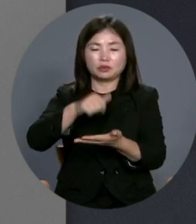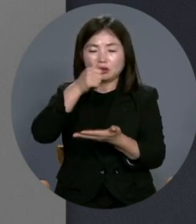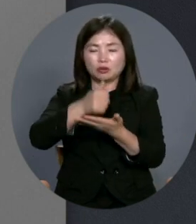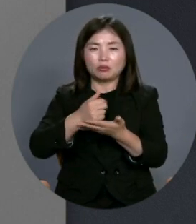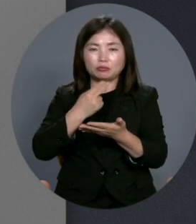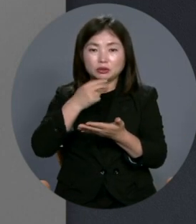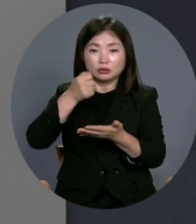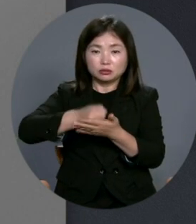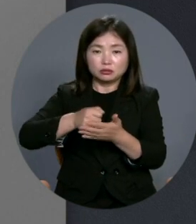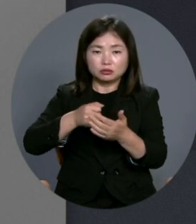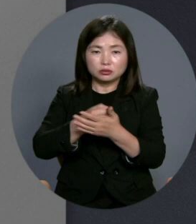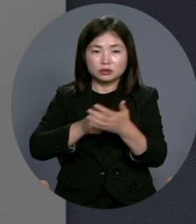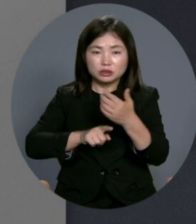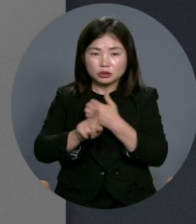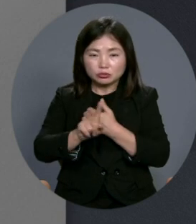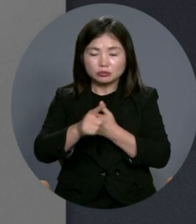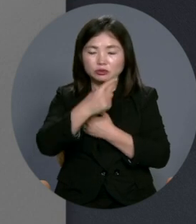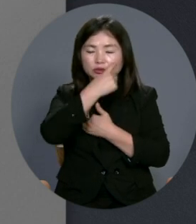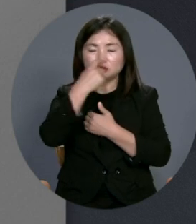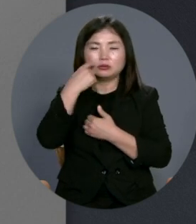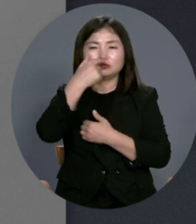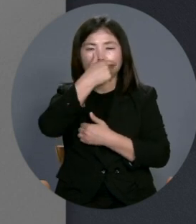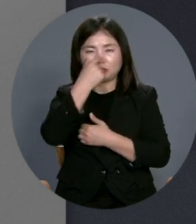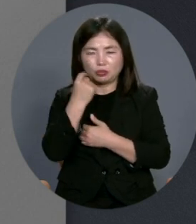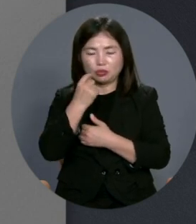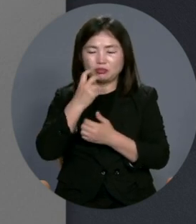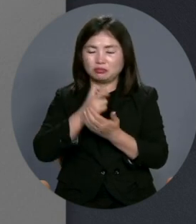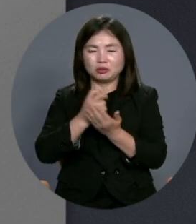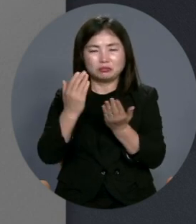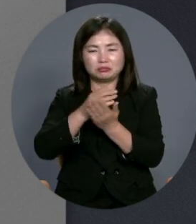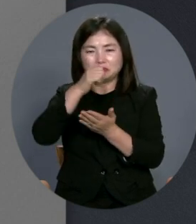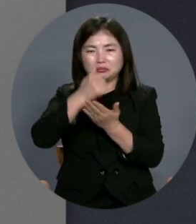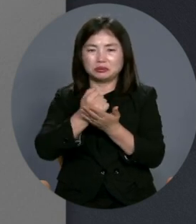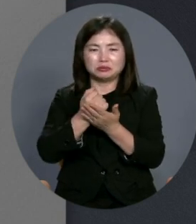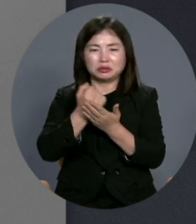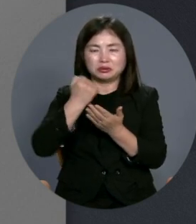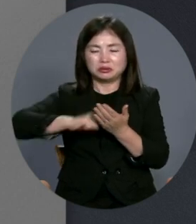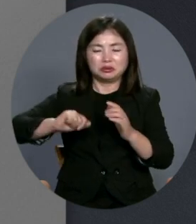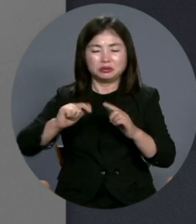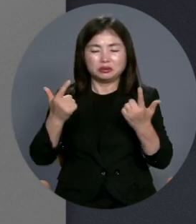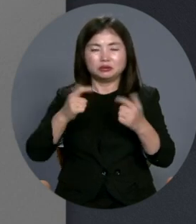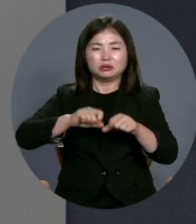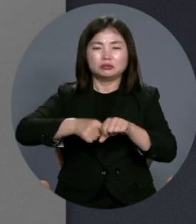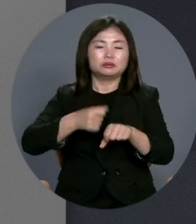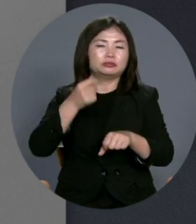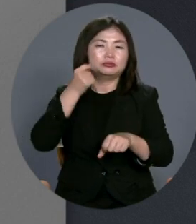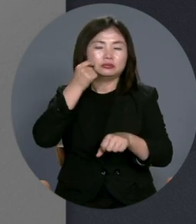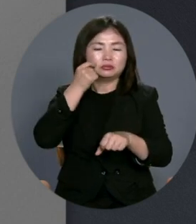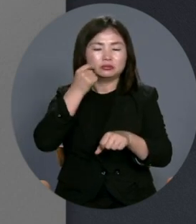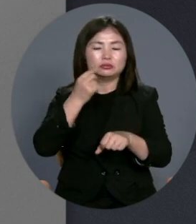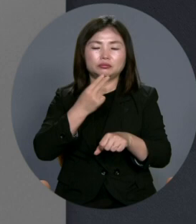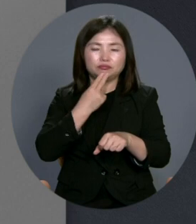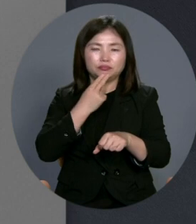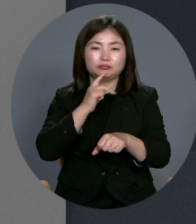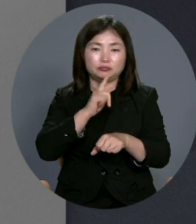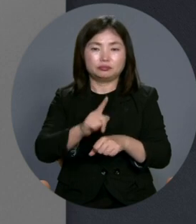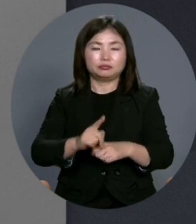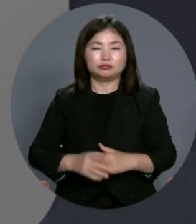없음 결정은 증거 부족 또는 법률상 범죄가 성립되지 않아 처벌할 수 없는 결정이라고